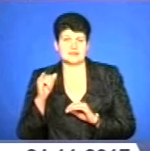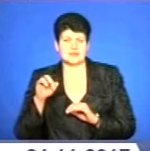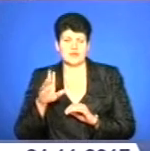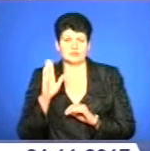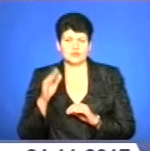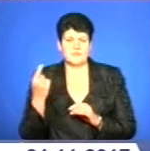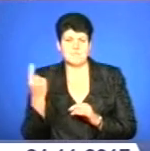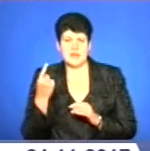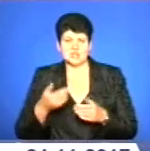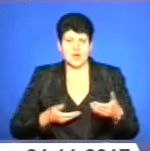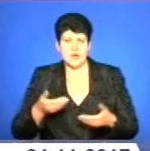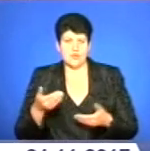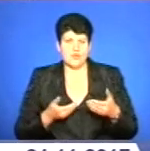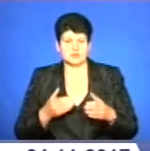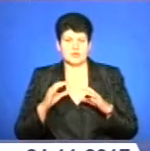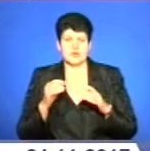світу сезону